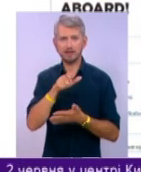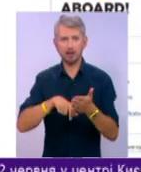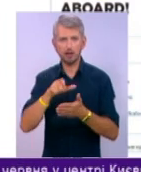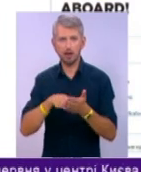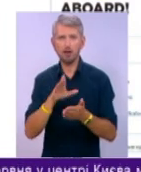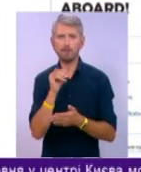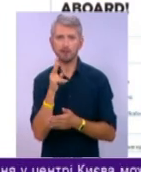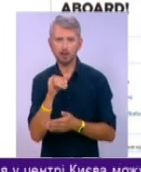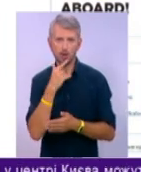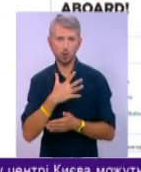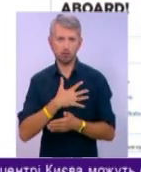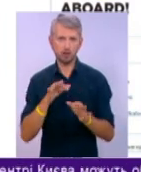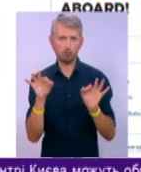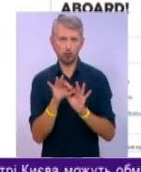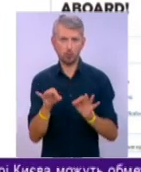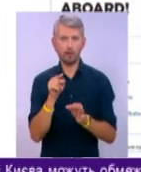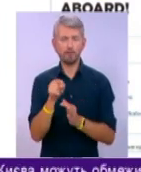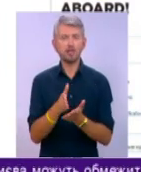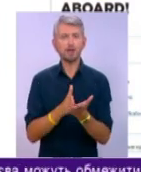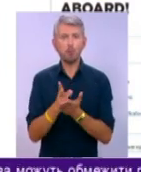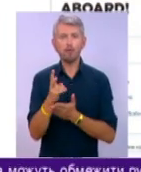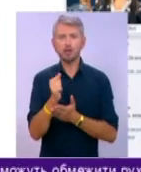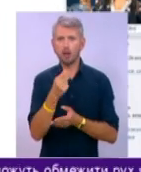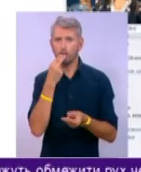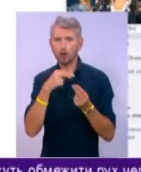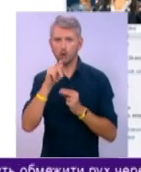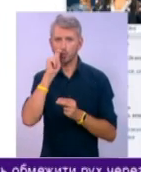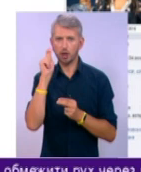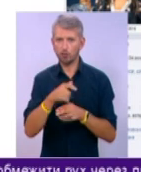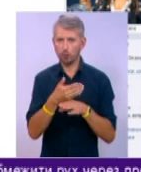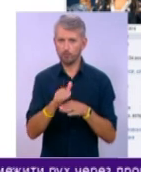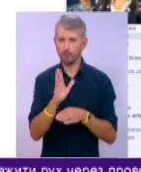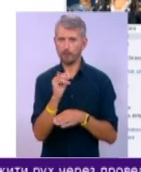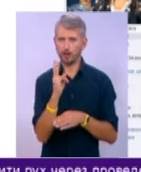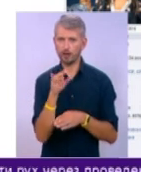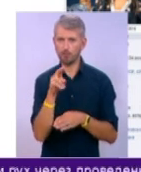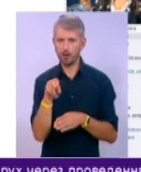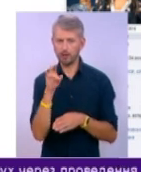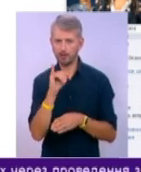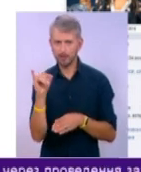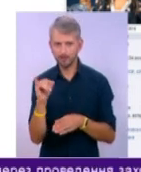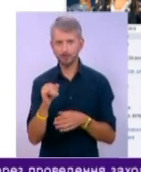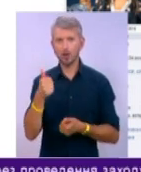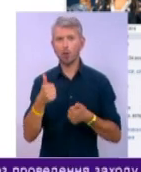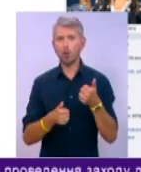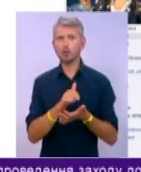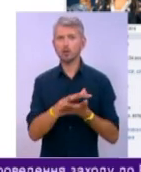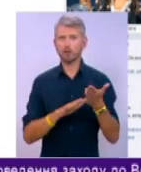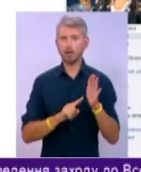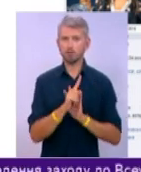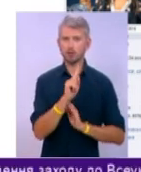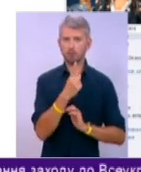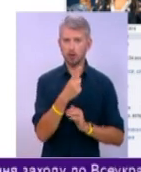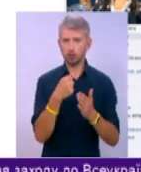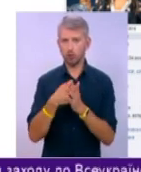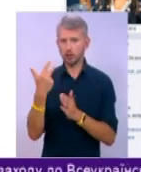статей «Віки любить музику». Він спрямований на покращення українського сегмента Вікіпедії. Конкурс